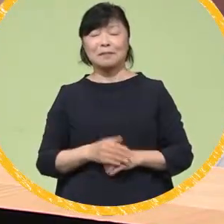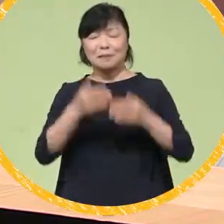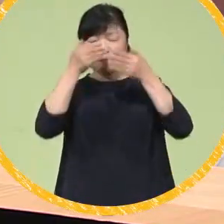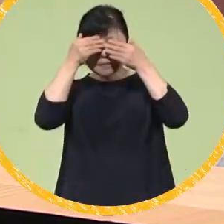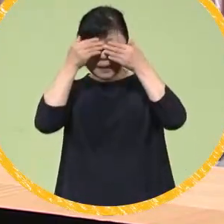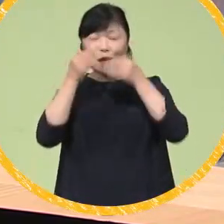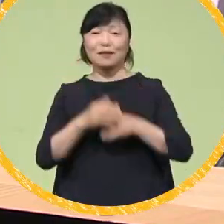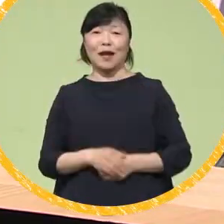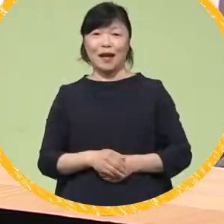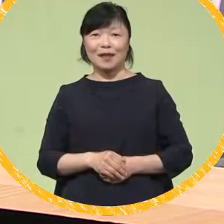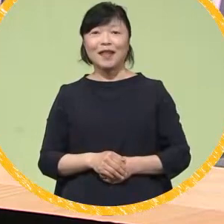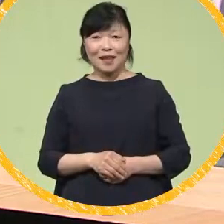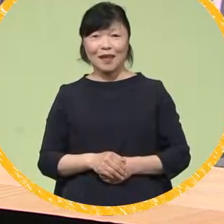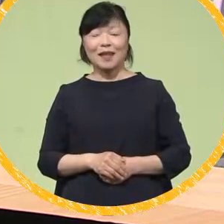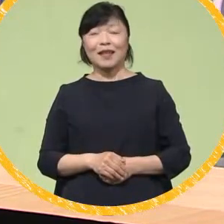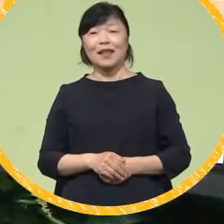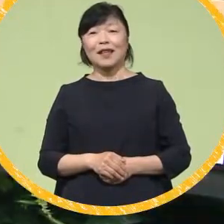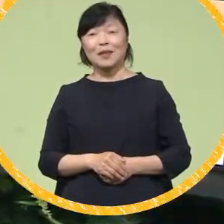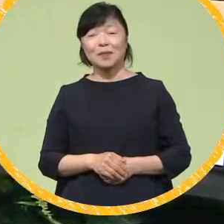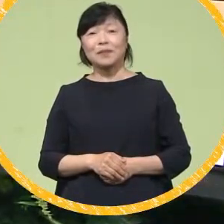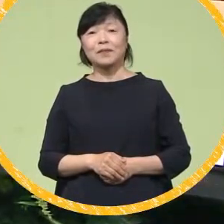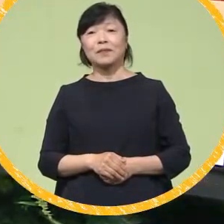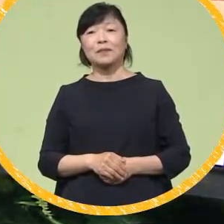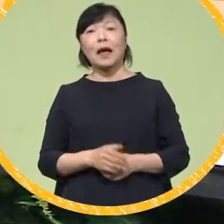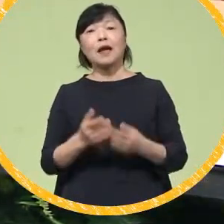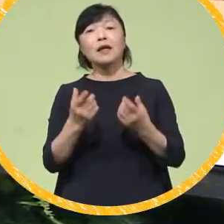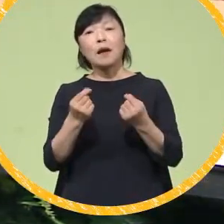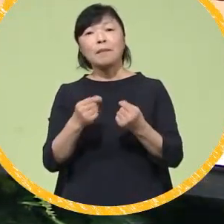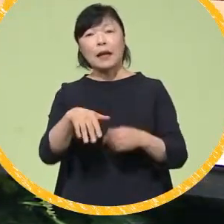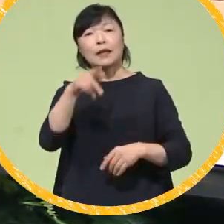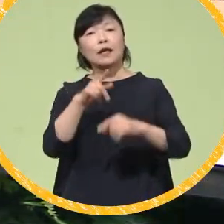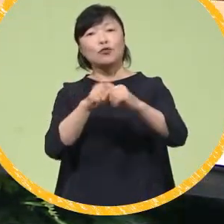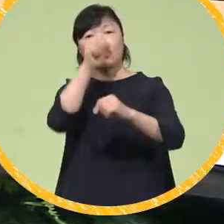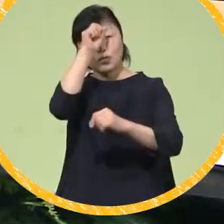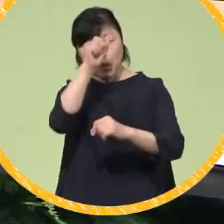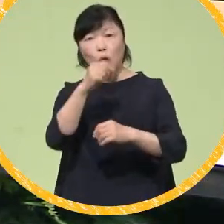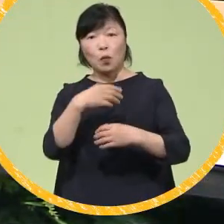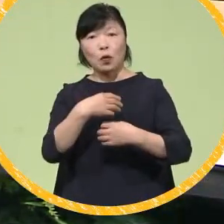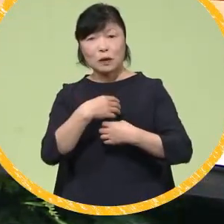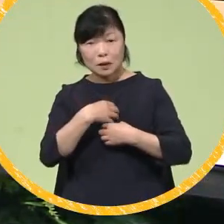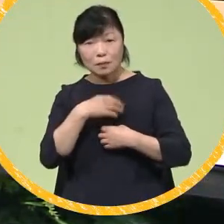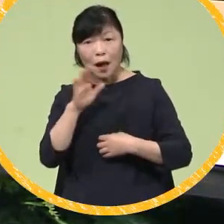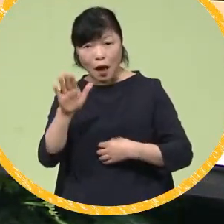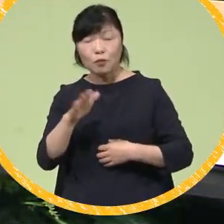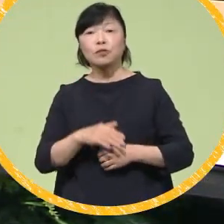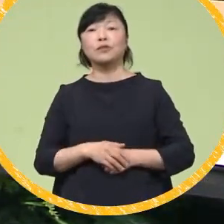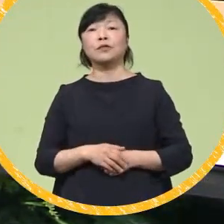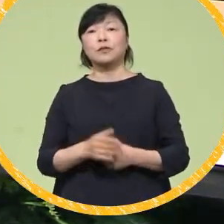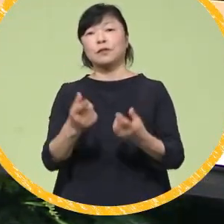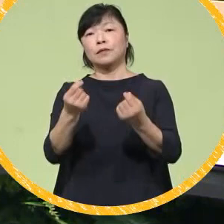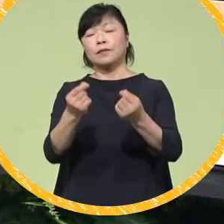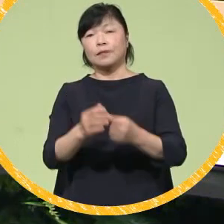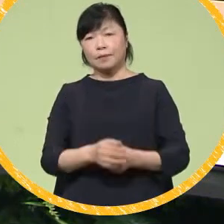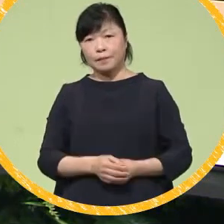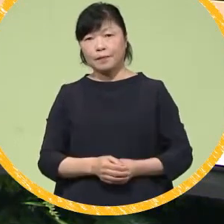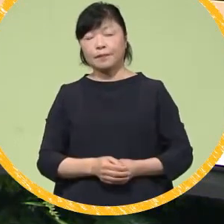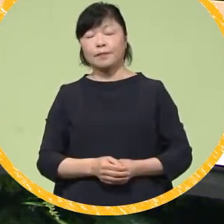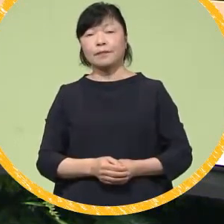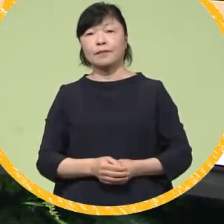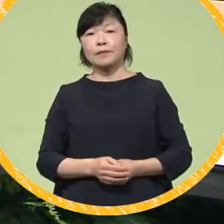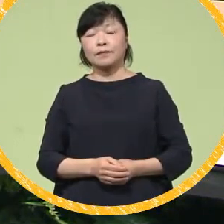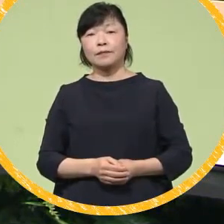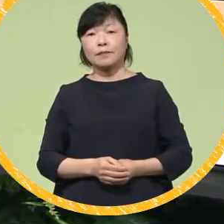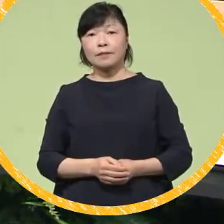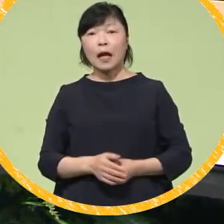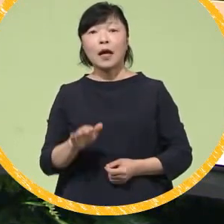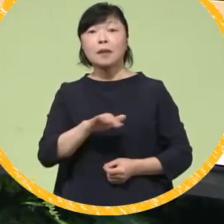なかった感じしますけど、じゃあやっぱり熱中症の危険もかなりありますよね、はい、 そうですね、 それ気になりますよね。というわけで